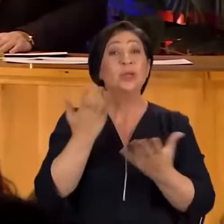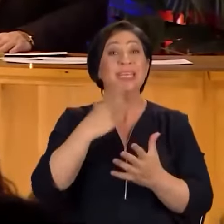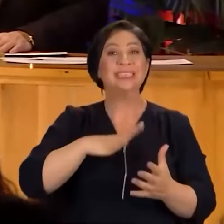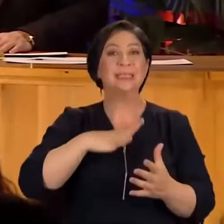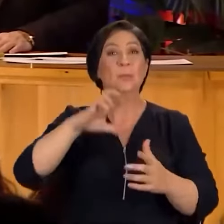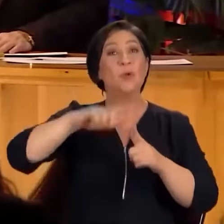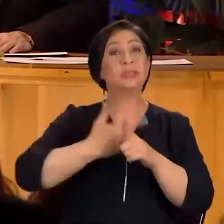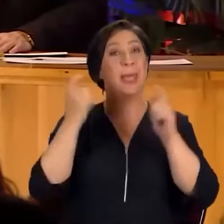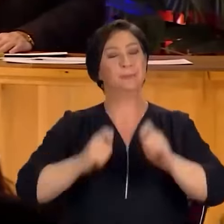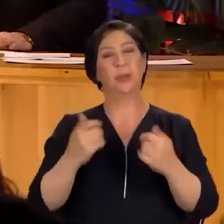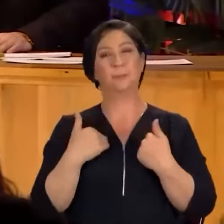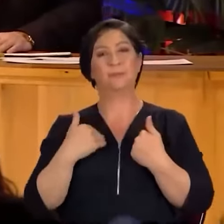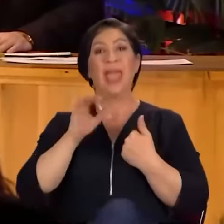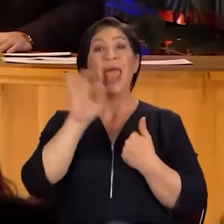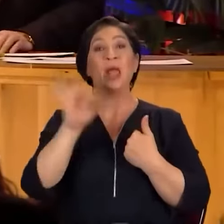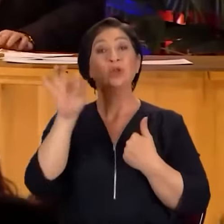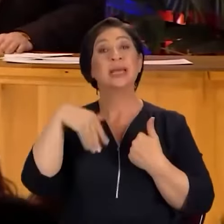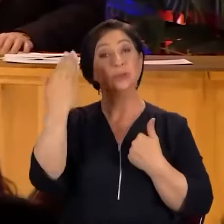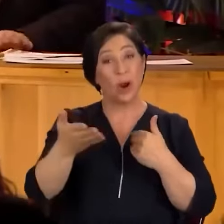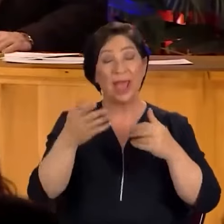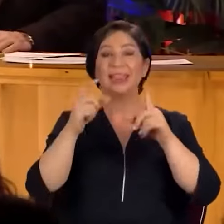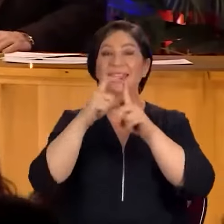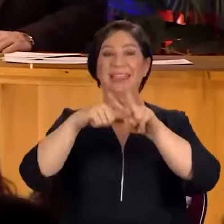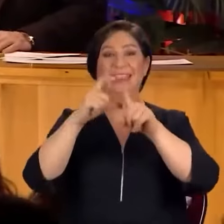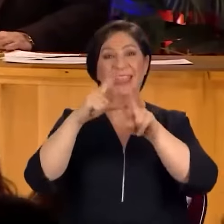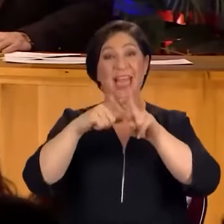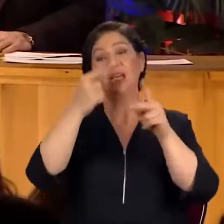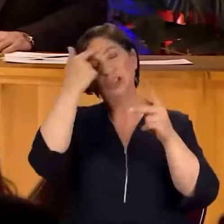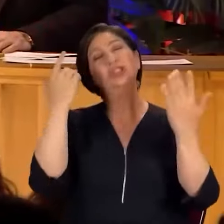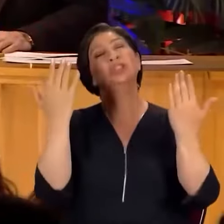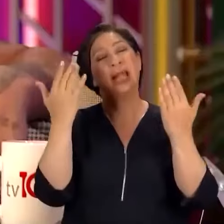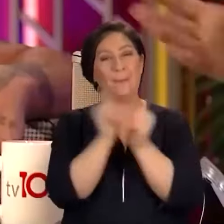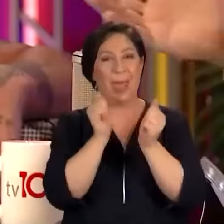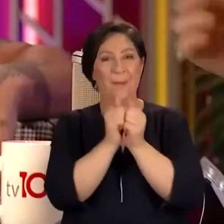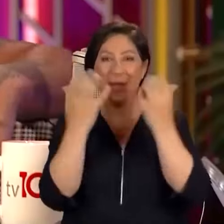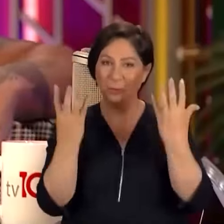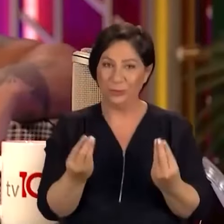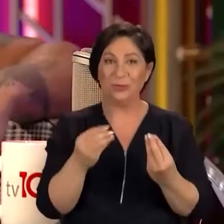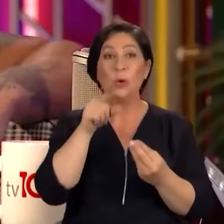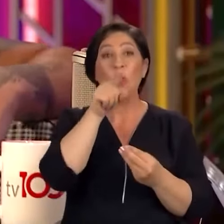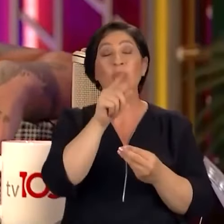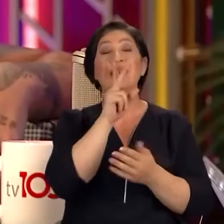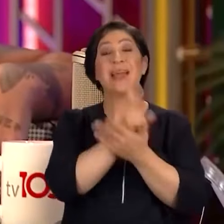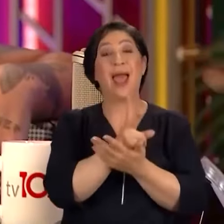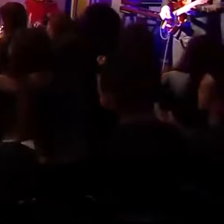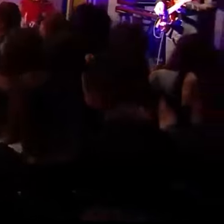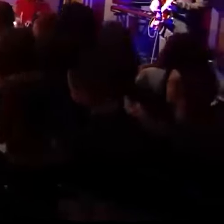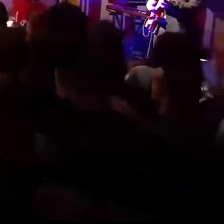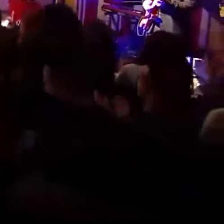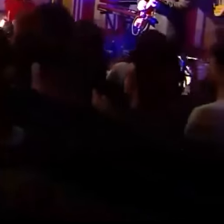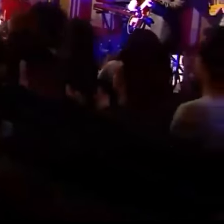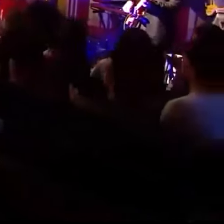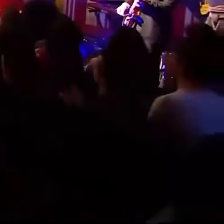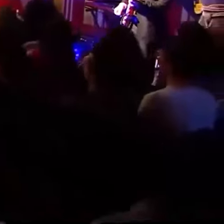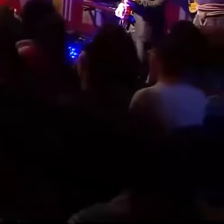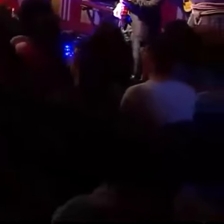proje onu yapabileceğim. Elinden sonra bizim Dada'da evet. inşallah beraber olacağız. İnşallah. Onun tabii ki kararına bağlı.